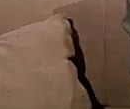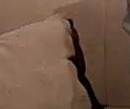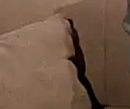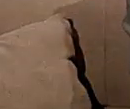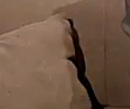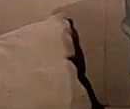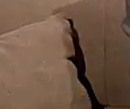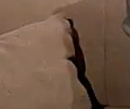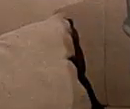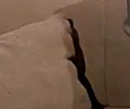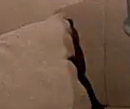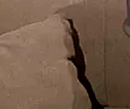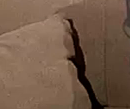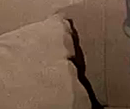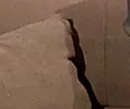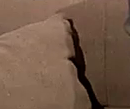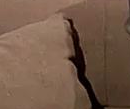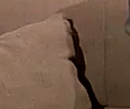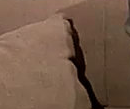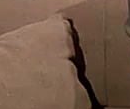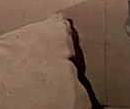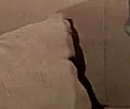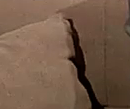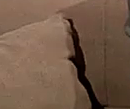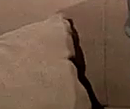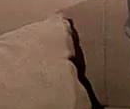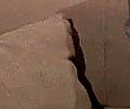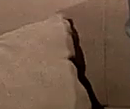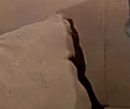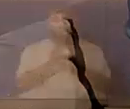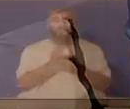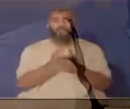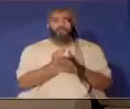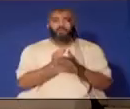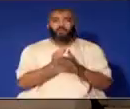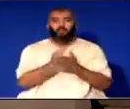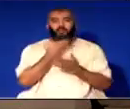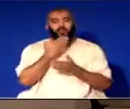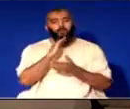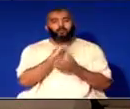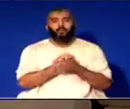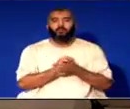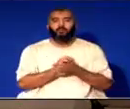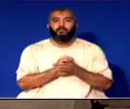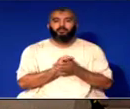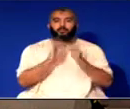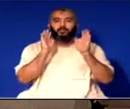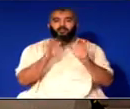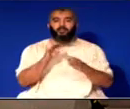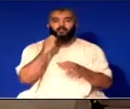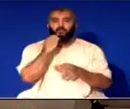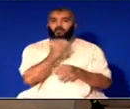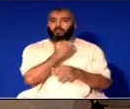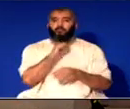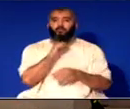الرحمن الرحيم، الحمد لله والصلاة والسلام على سيد الرسل محمد صلى الله عليه وسلم وعلى آله